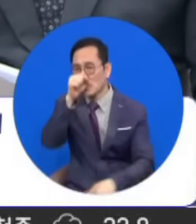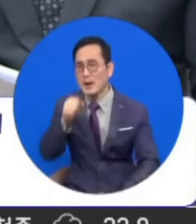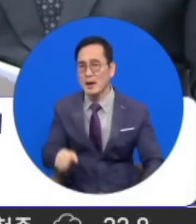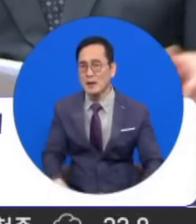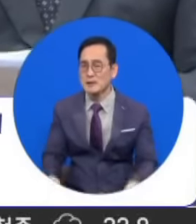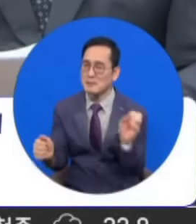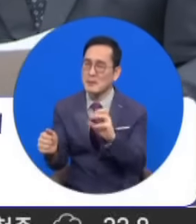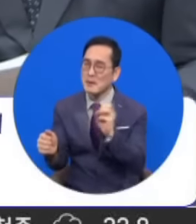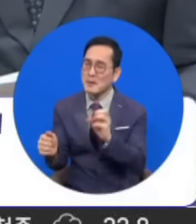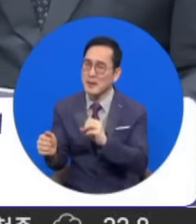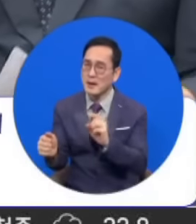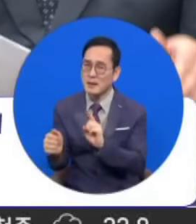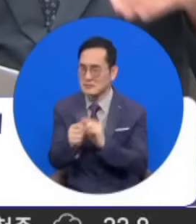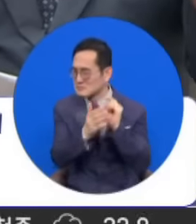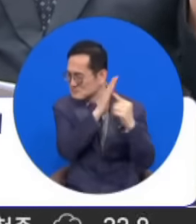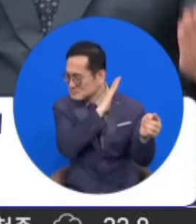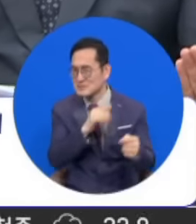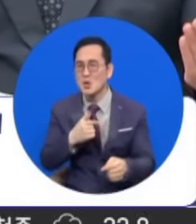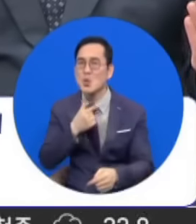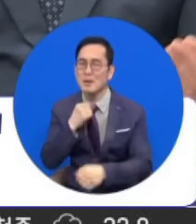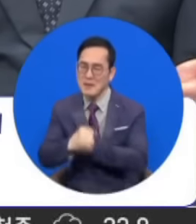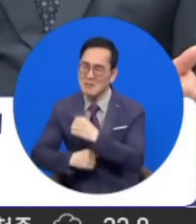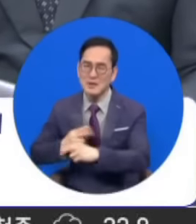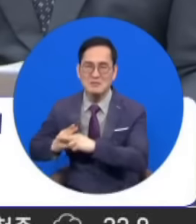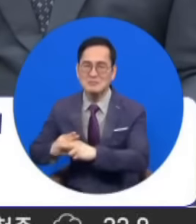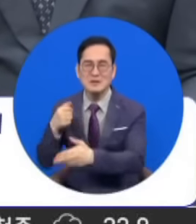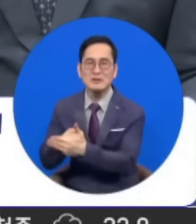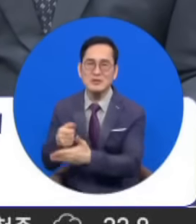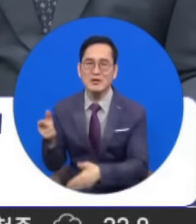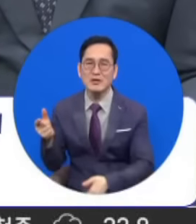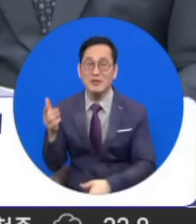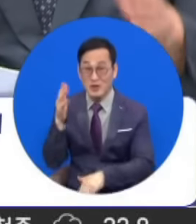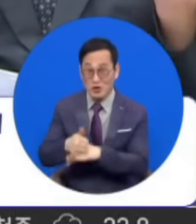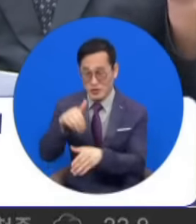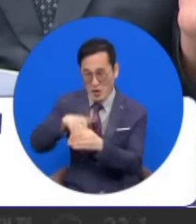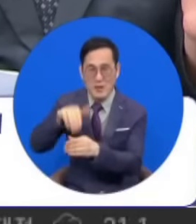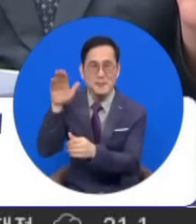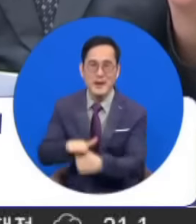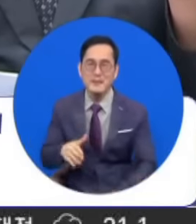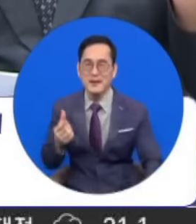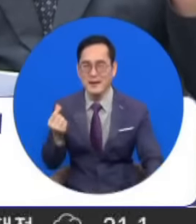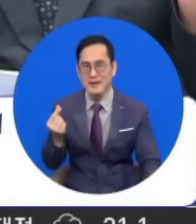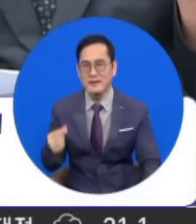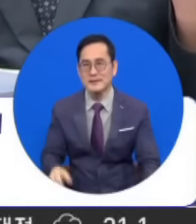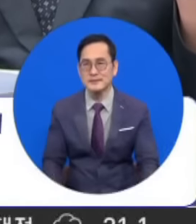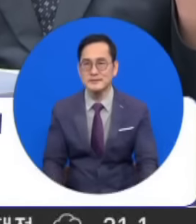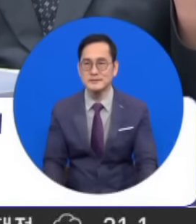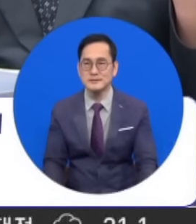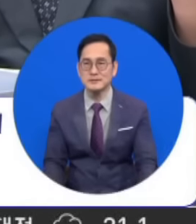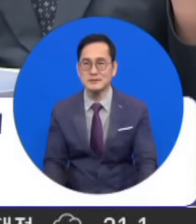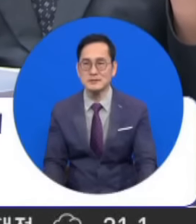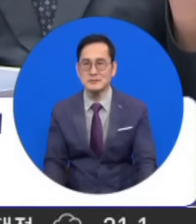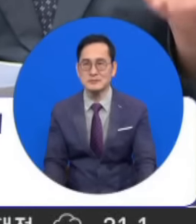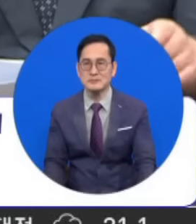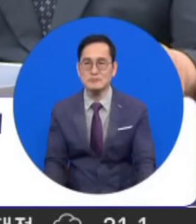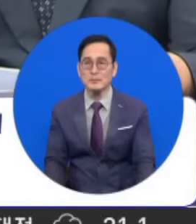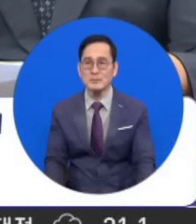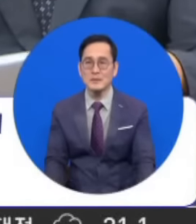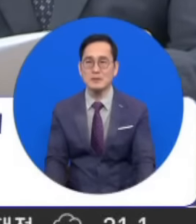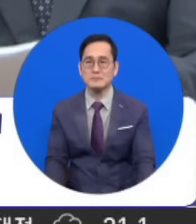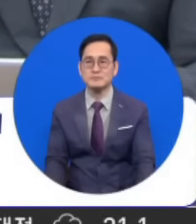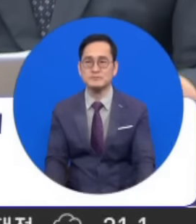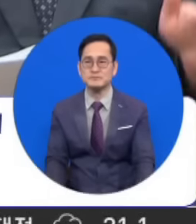많이 나왔어요. 그러니까 결과적으로 보면 이제 그게 총선 패배론 책임론을 얘기하면 이제 그런 부분이 부각될 수밖에 없을